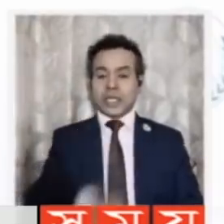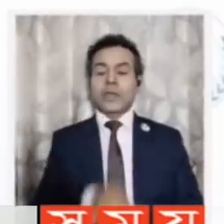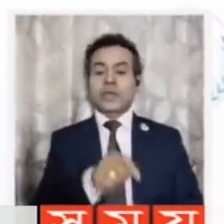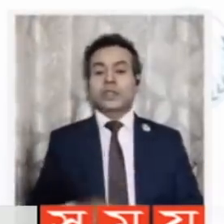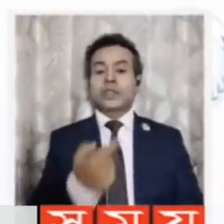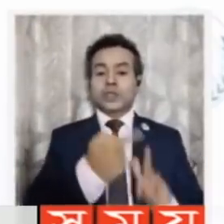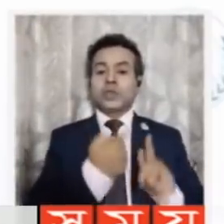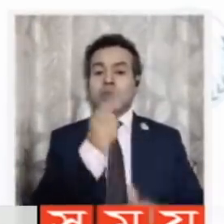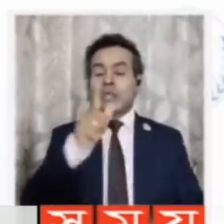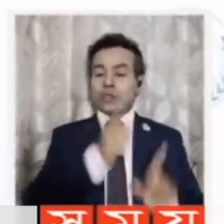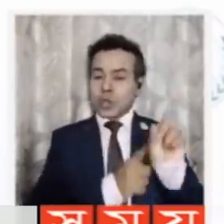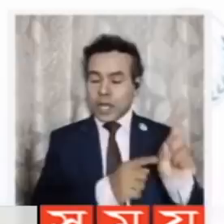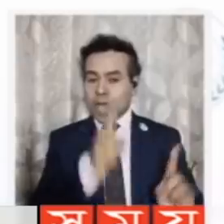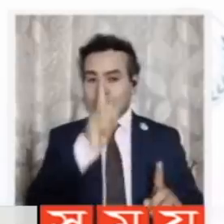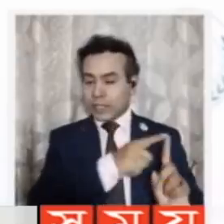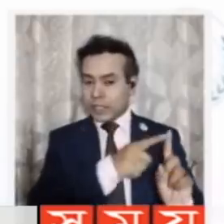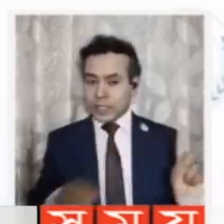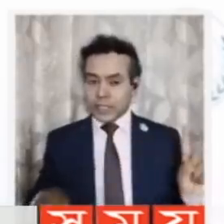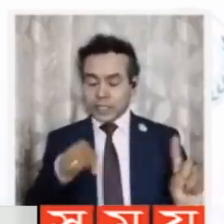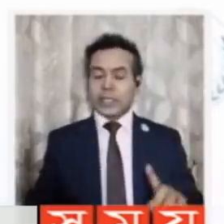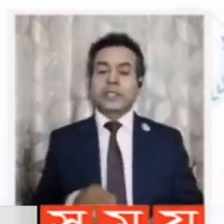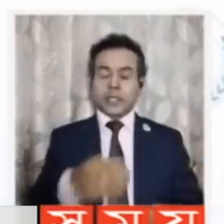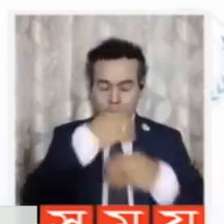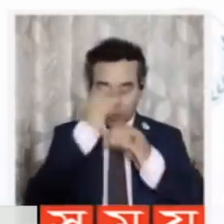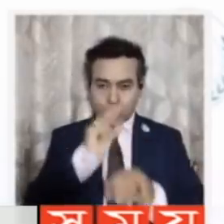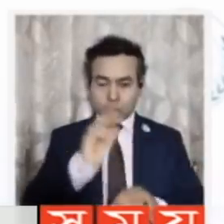জুলাইয়ের 1 এবং 2 তারিখ সহ এ পর্যন্ত আমাদের নমুনা পরীক্ষা